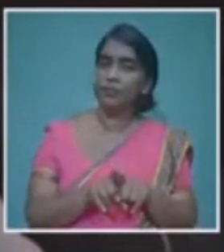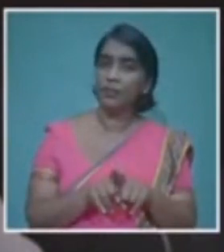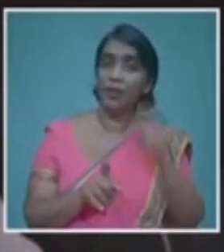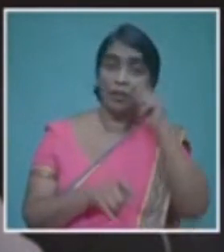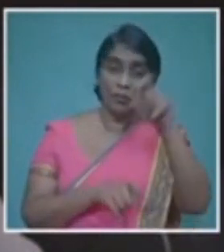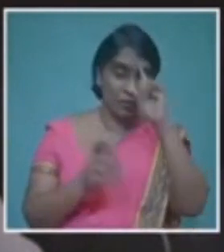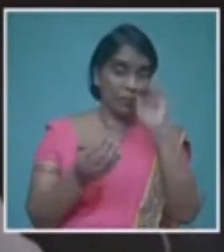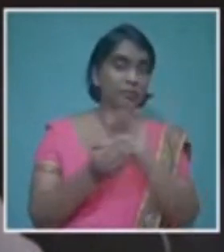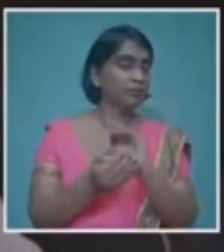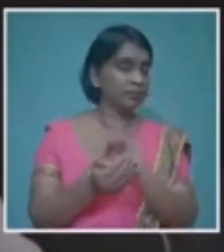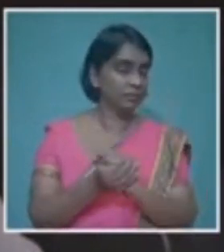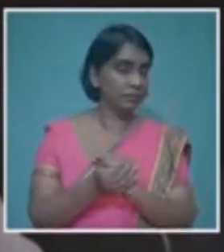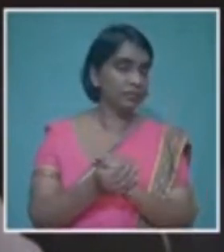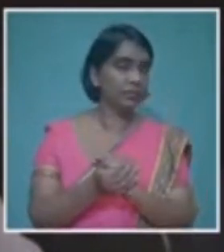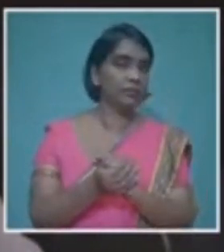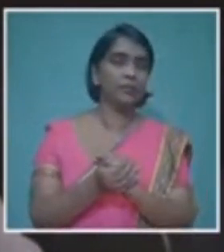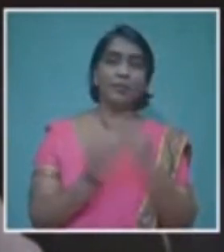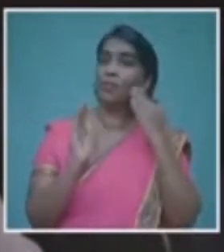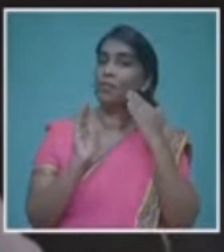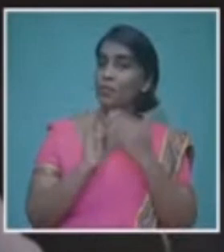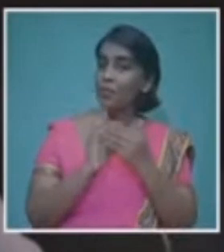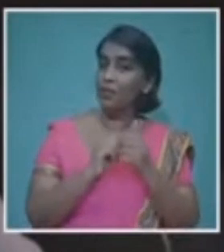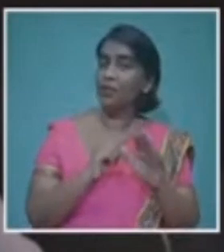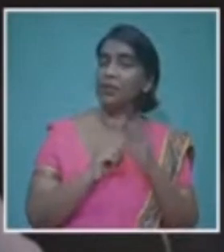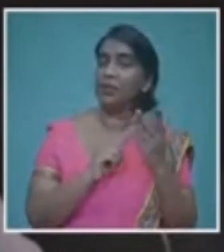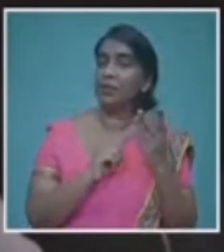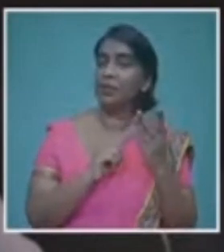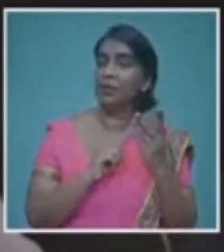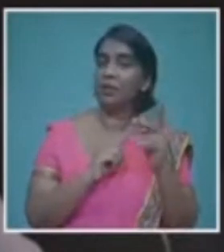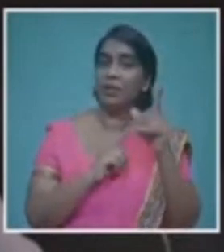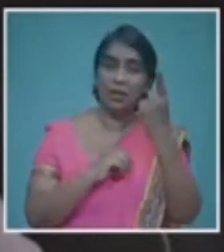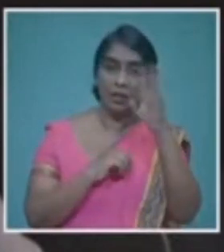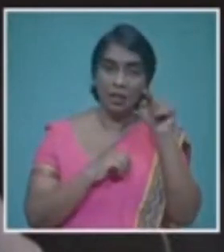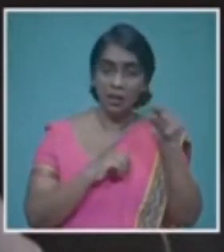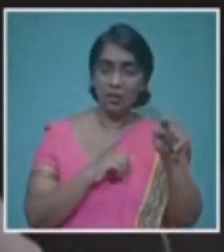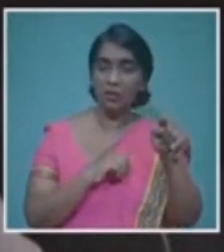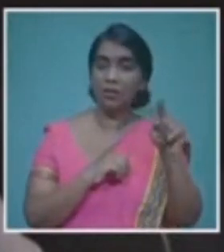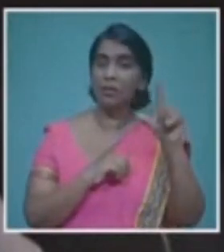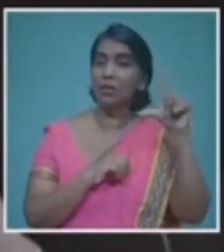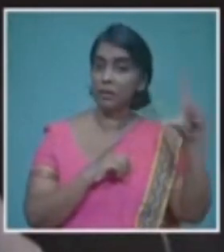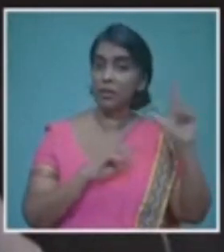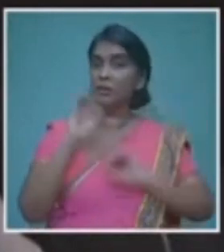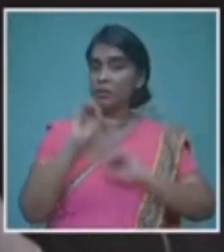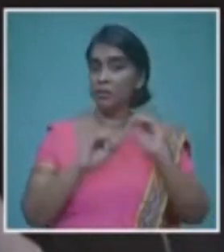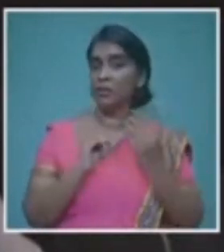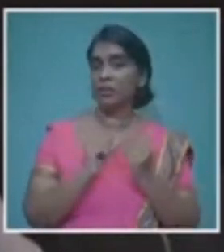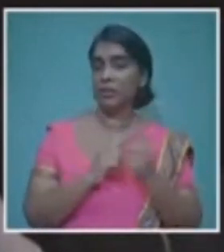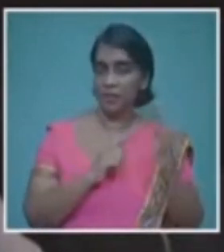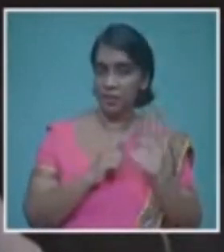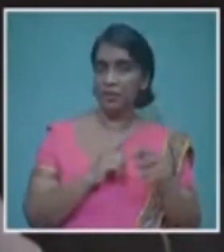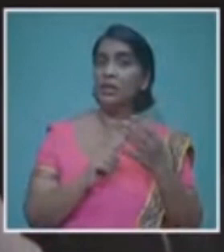महाजन आरक्षा पिलीबंद सीएट दाहत्राय दसम दहतकिंग मेवेनकोट